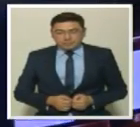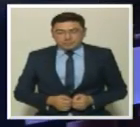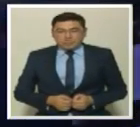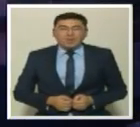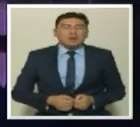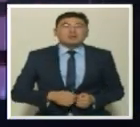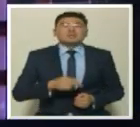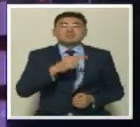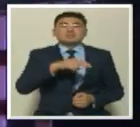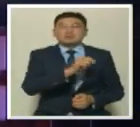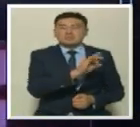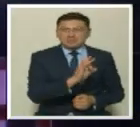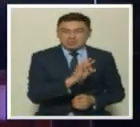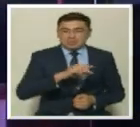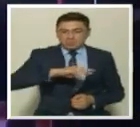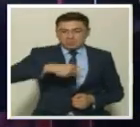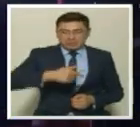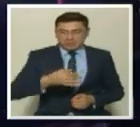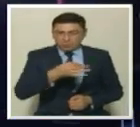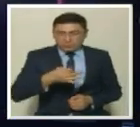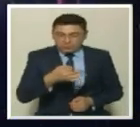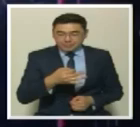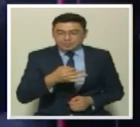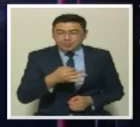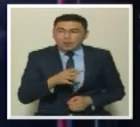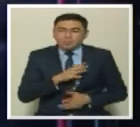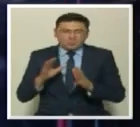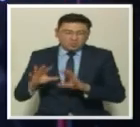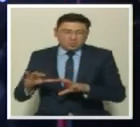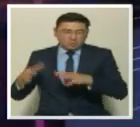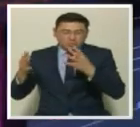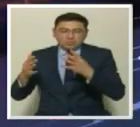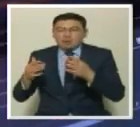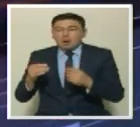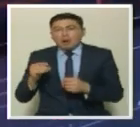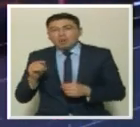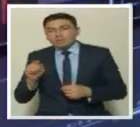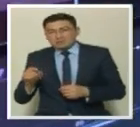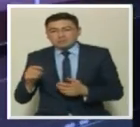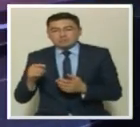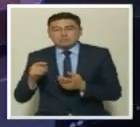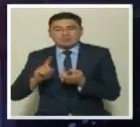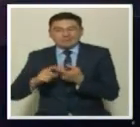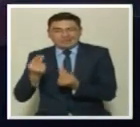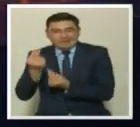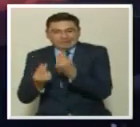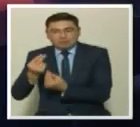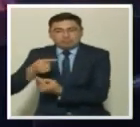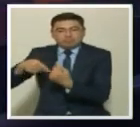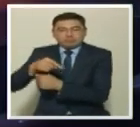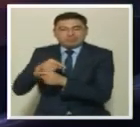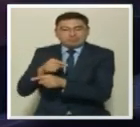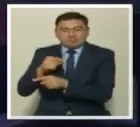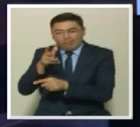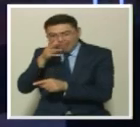Департамент экономических расследований Мангистауской области расследует уголовное дело по факту организации незаконного игорного бизнеса. Дело открыто